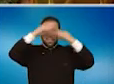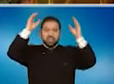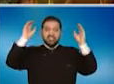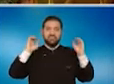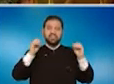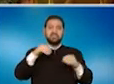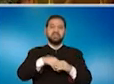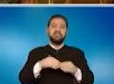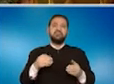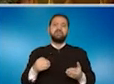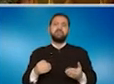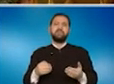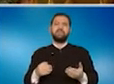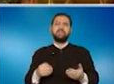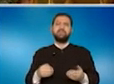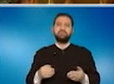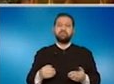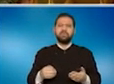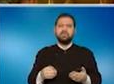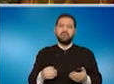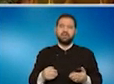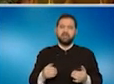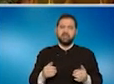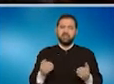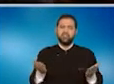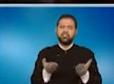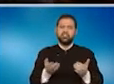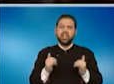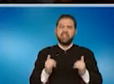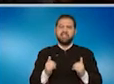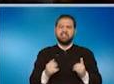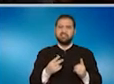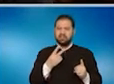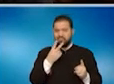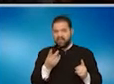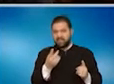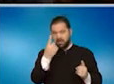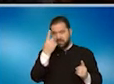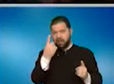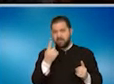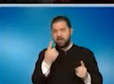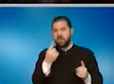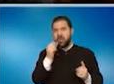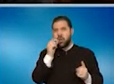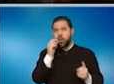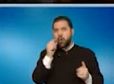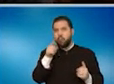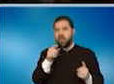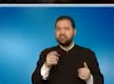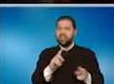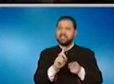În parabola de astăzi avem un om care nu s-a schimbat, transfigurat printr-o carte, ci